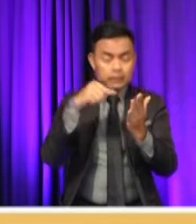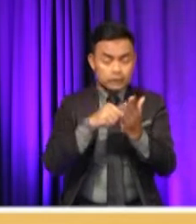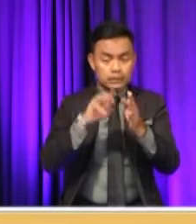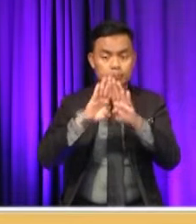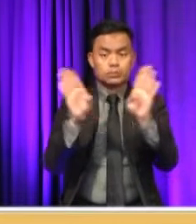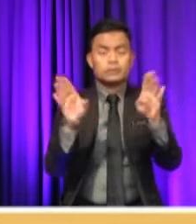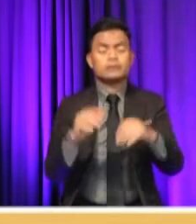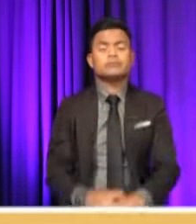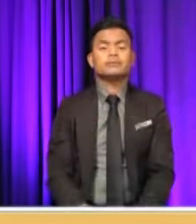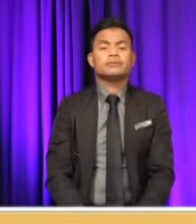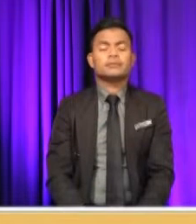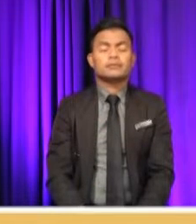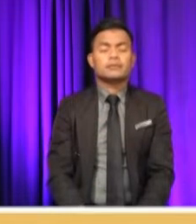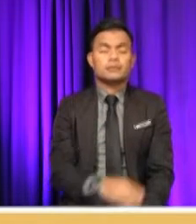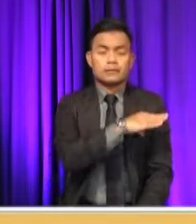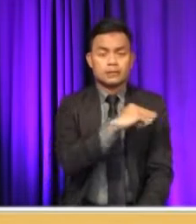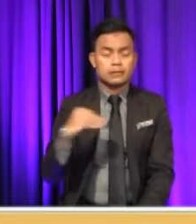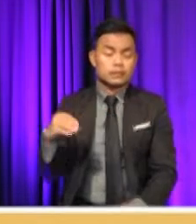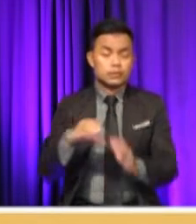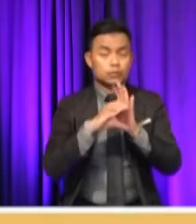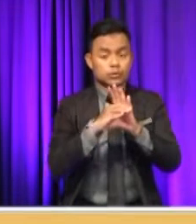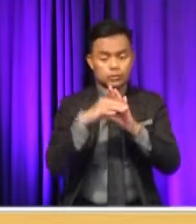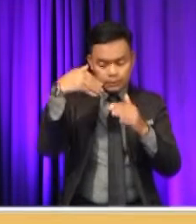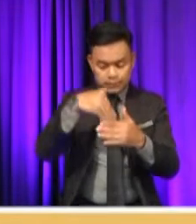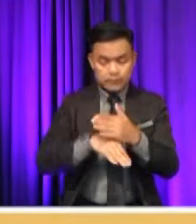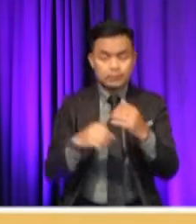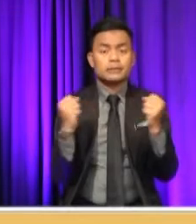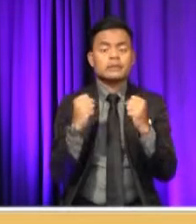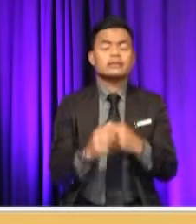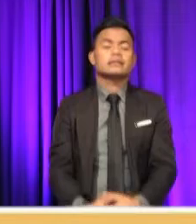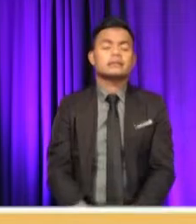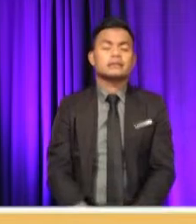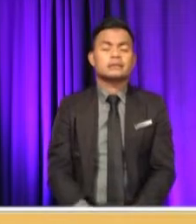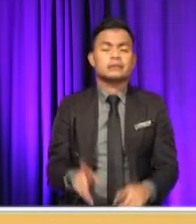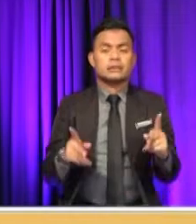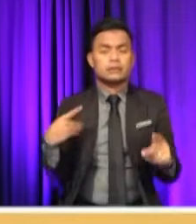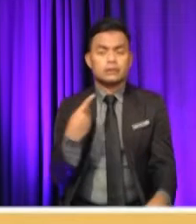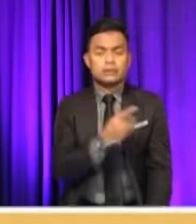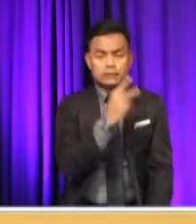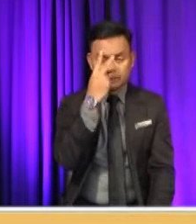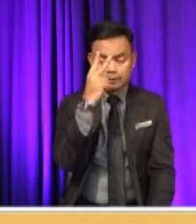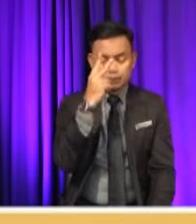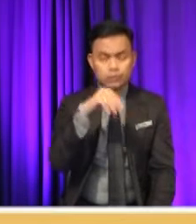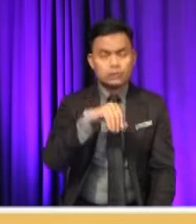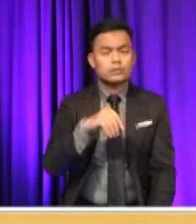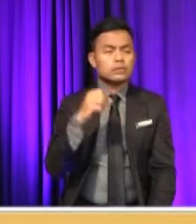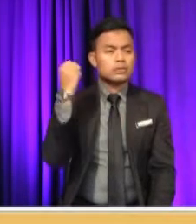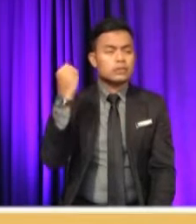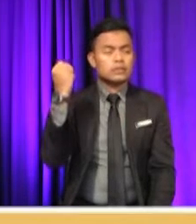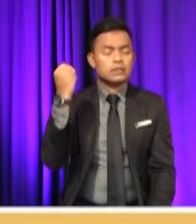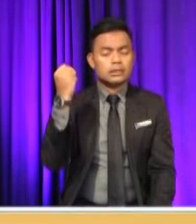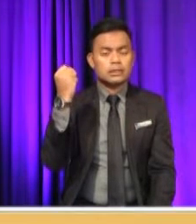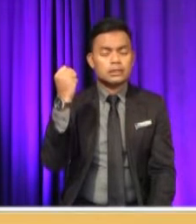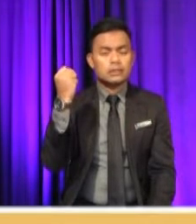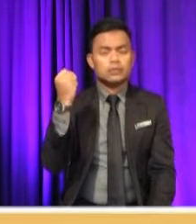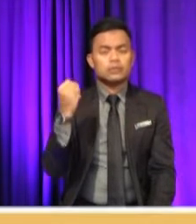Okey, dan contoh dia dekat dalam peti ais lah. Kalau tengok kan, kalau adik-adik dekat rumah tu selalu main peti ais. Kejap dia buka, kejap